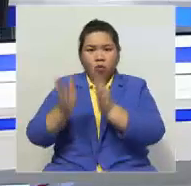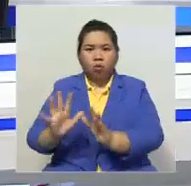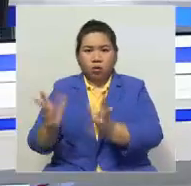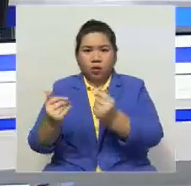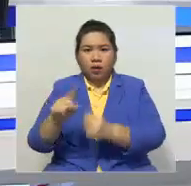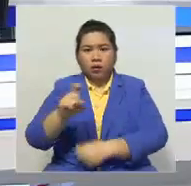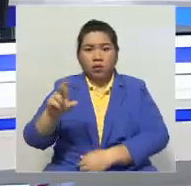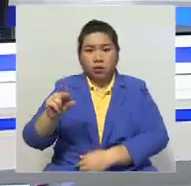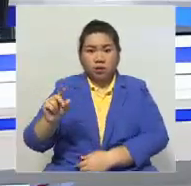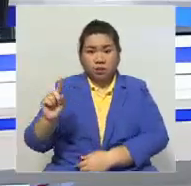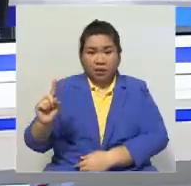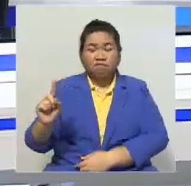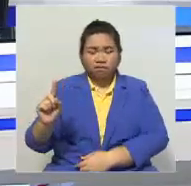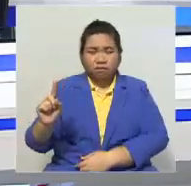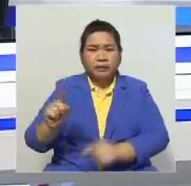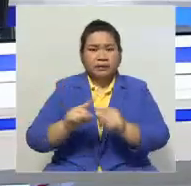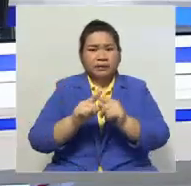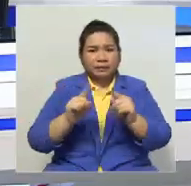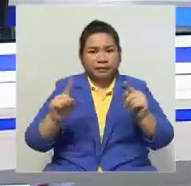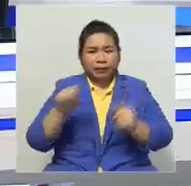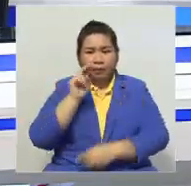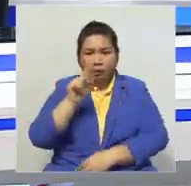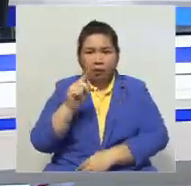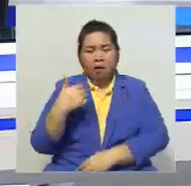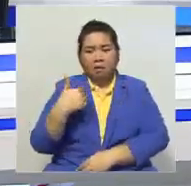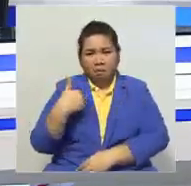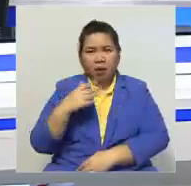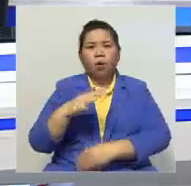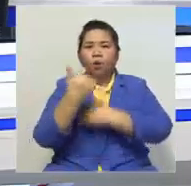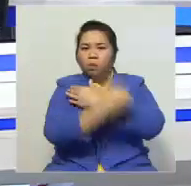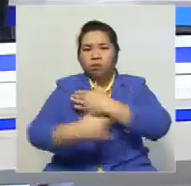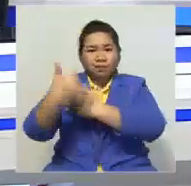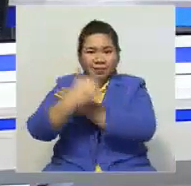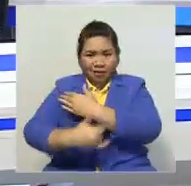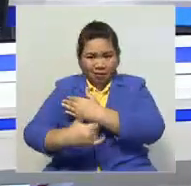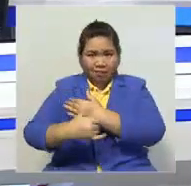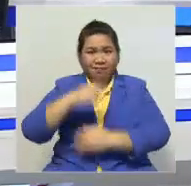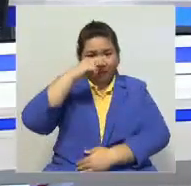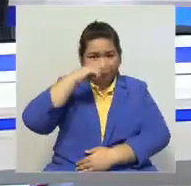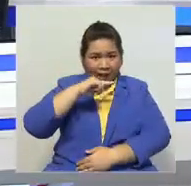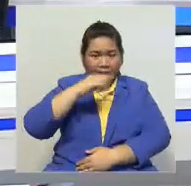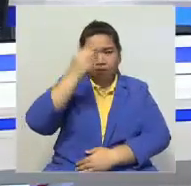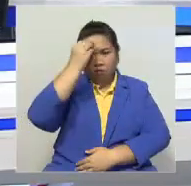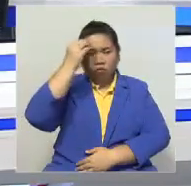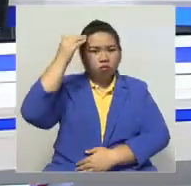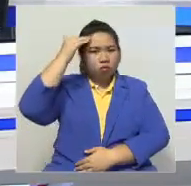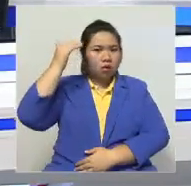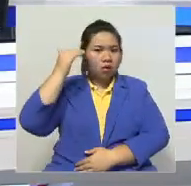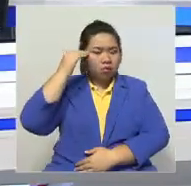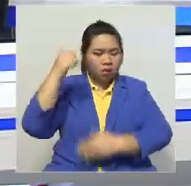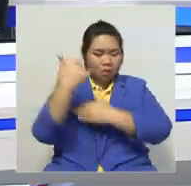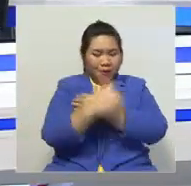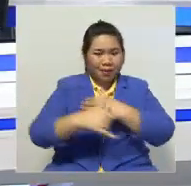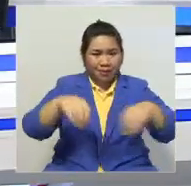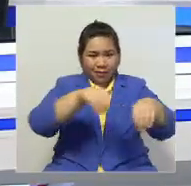อีก131คนแต่หนึ่งสิ่งที่เราจะเห็นก็คือความร่วมมือของนานาชาติไม่ว่าจะเป็นประเทศไทยญี่ปุ่นเกาหลีหรือว่าพื้นที่ไหน